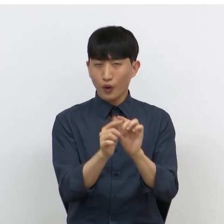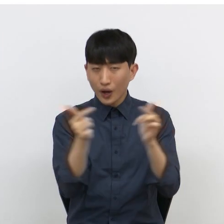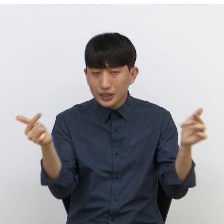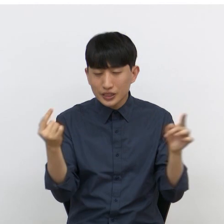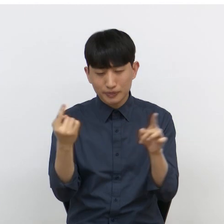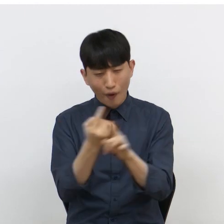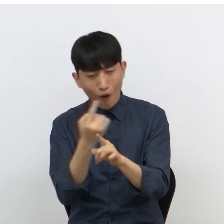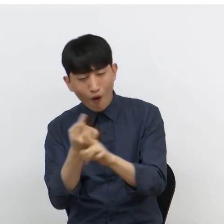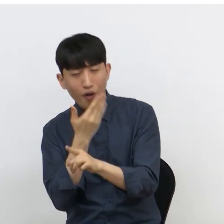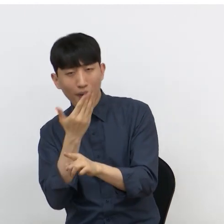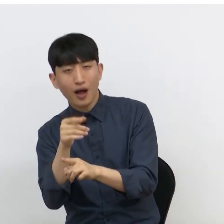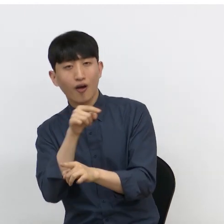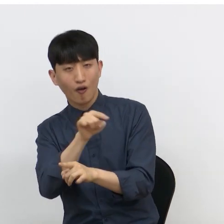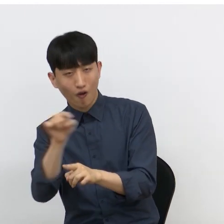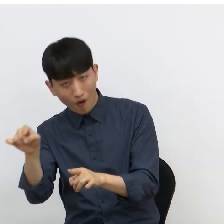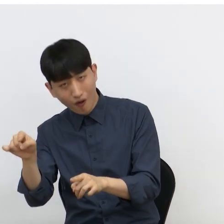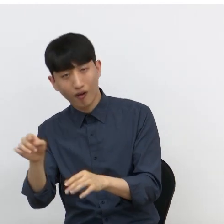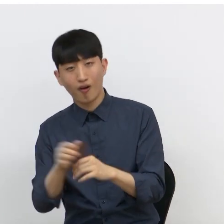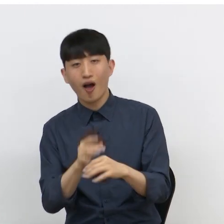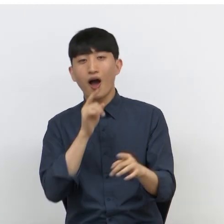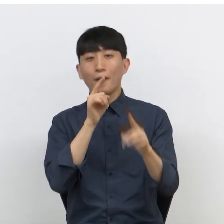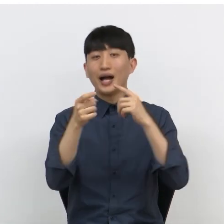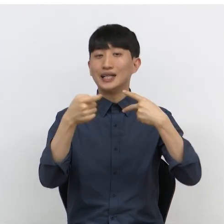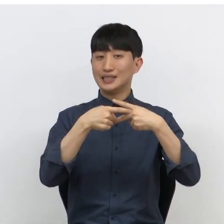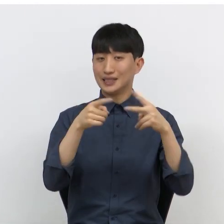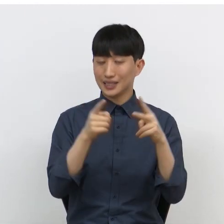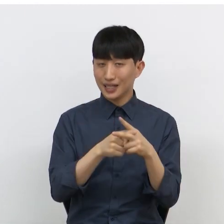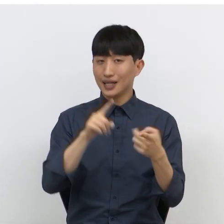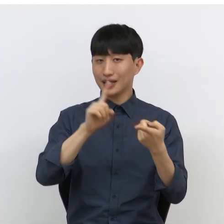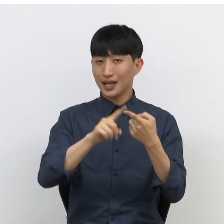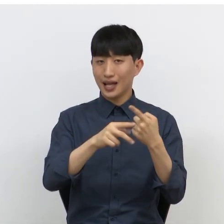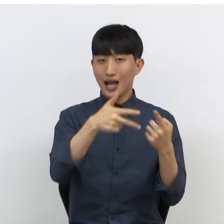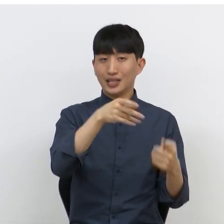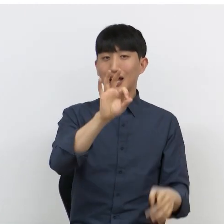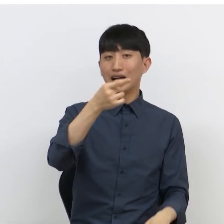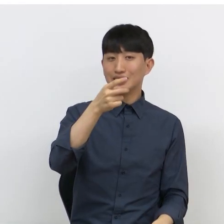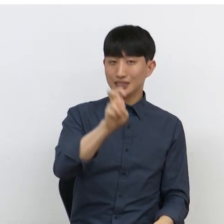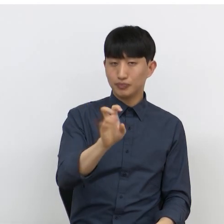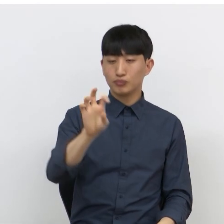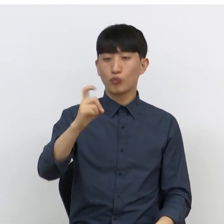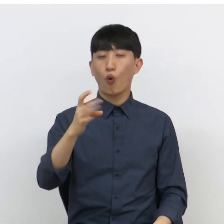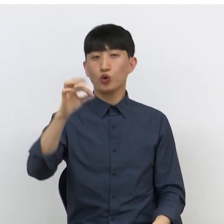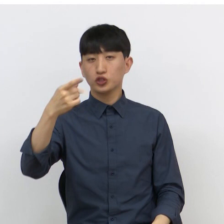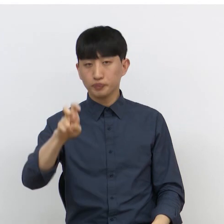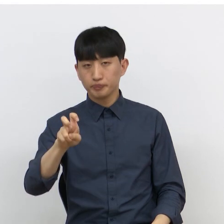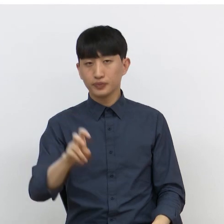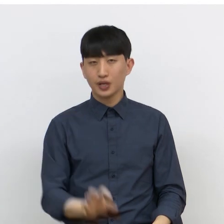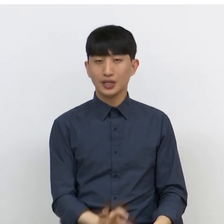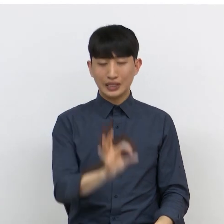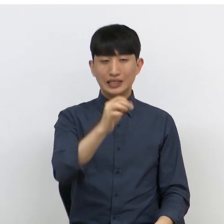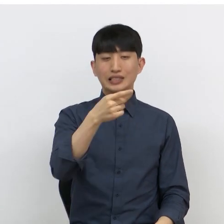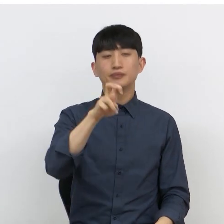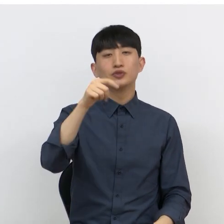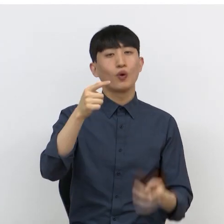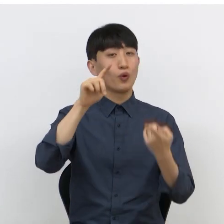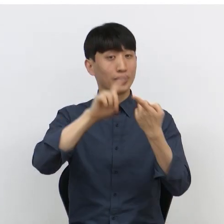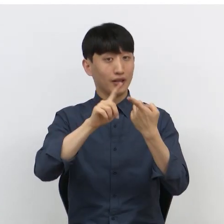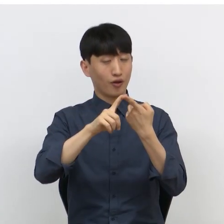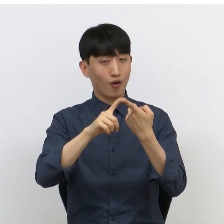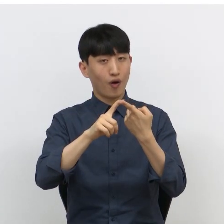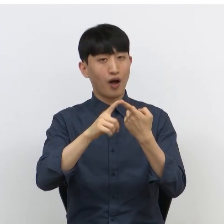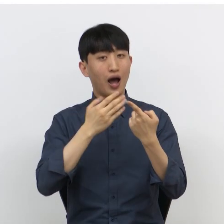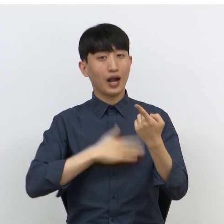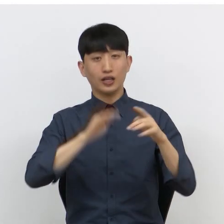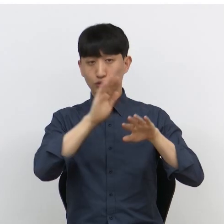변수들, 그리고 또 말지각에 대한 여러 가지 자음과 모음에 대한 음소, 이런 것들을 그리고 말지각